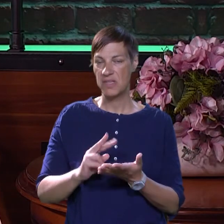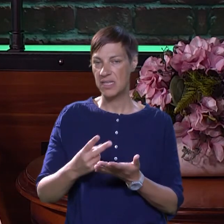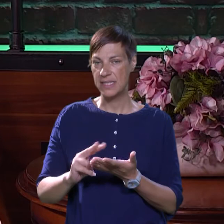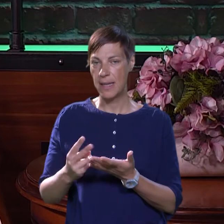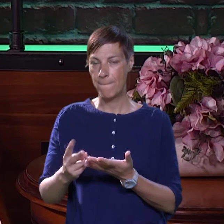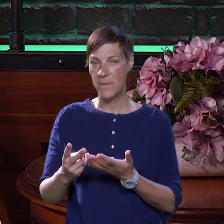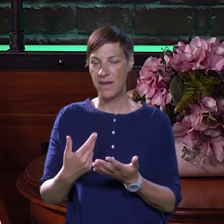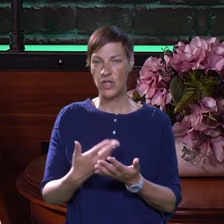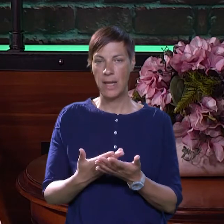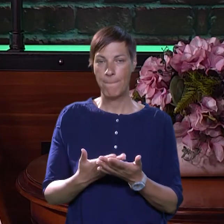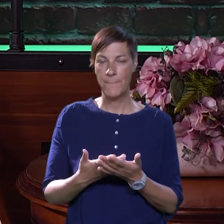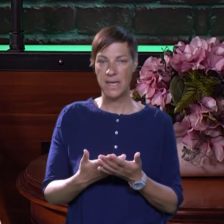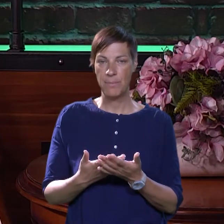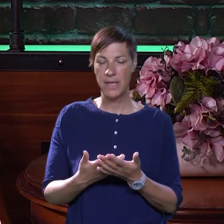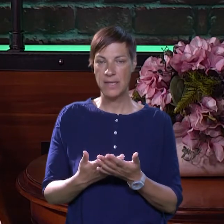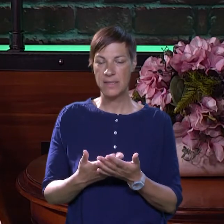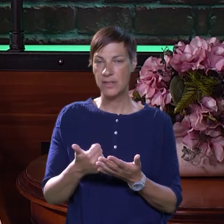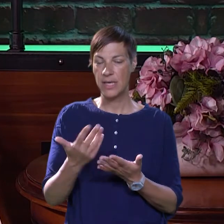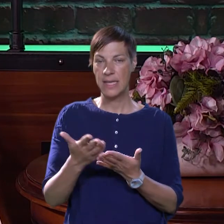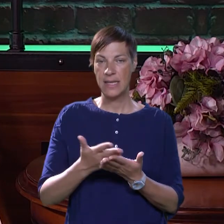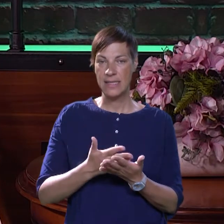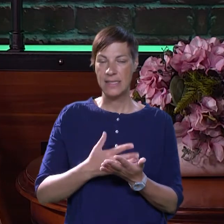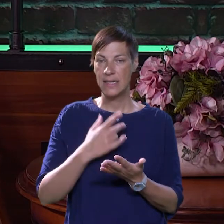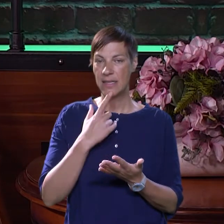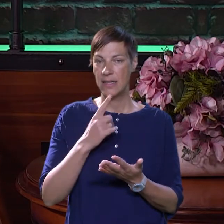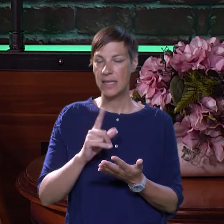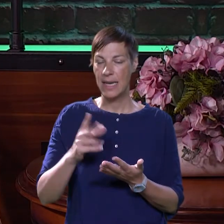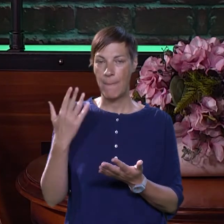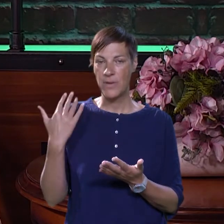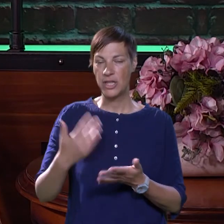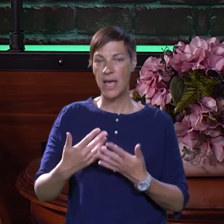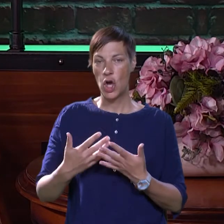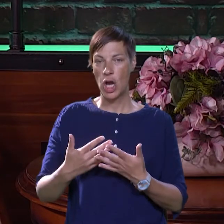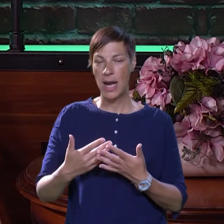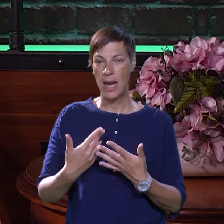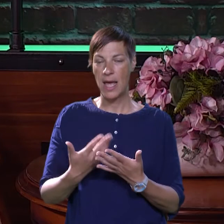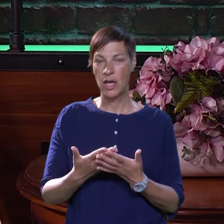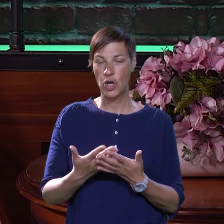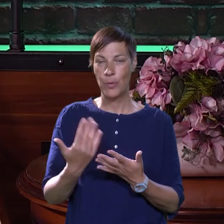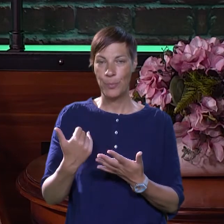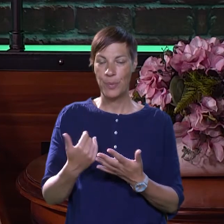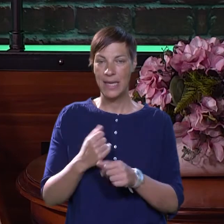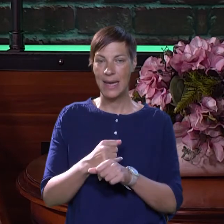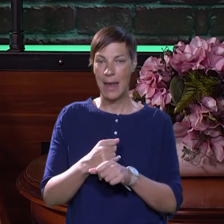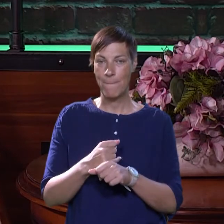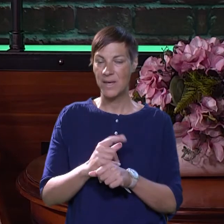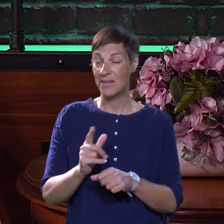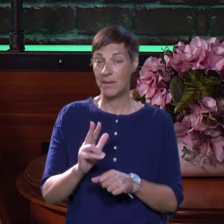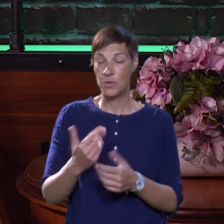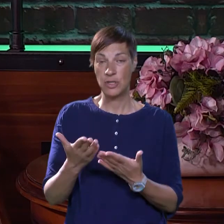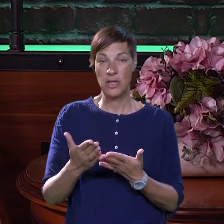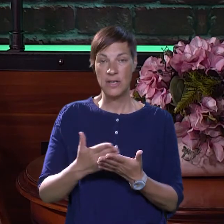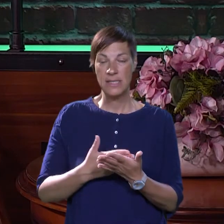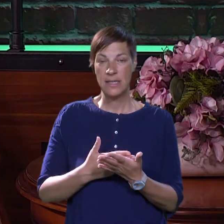prevodi primjerice. To je jedan zadatak koji nije bilo tako lako prije, nije tako postojao